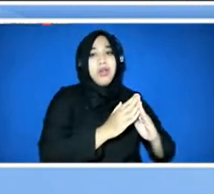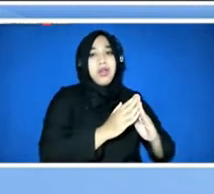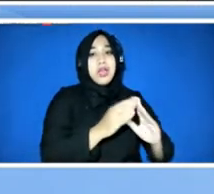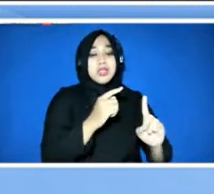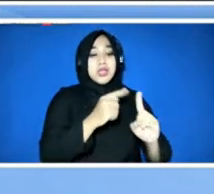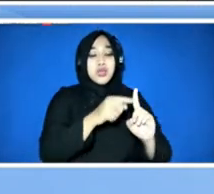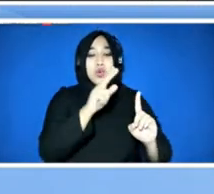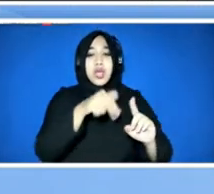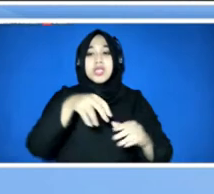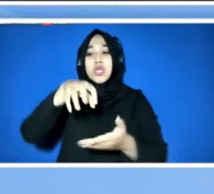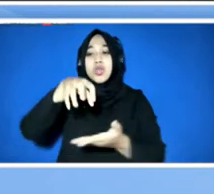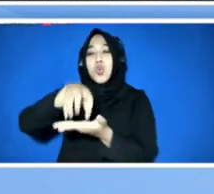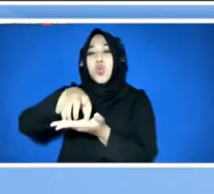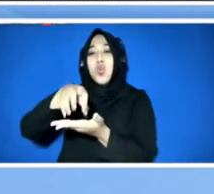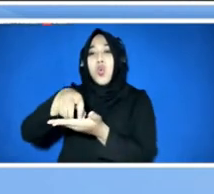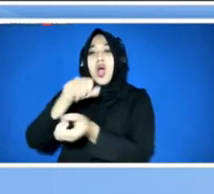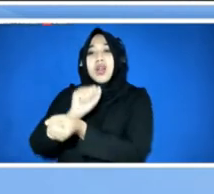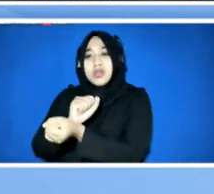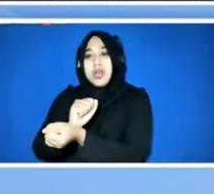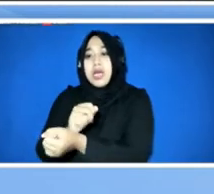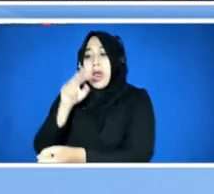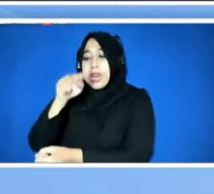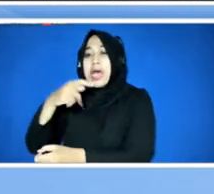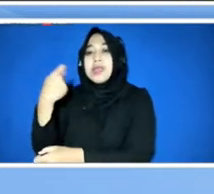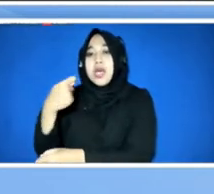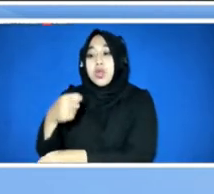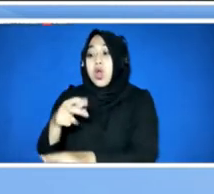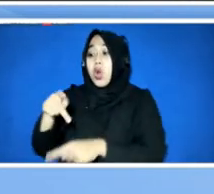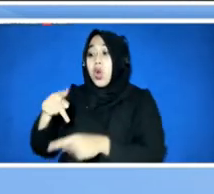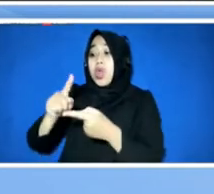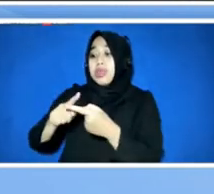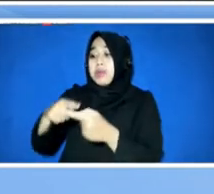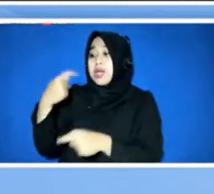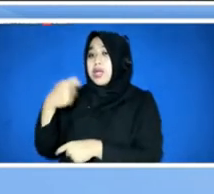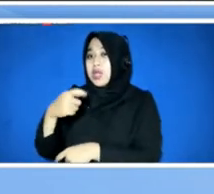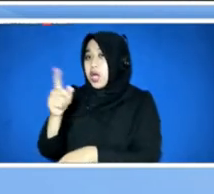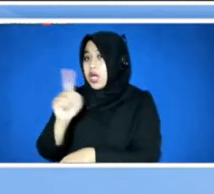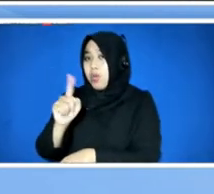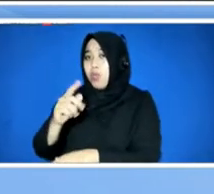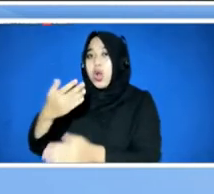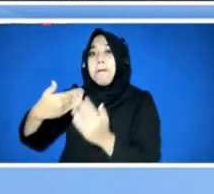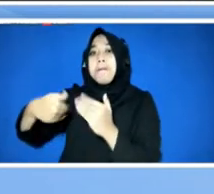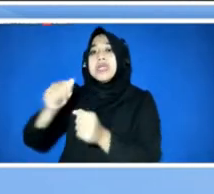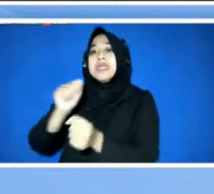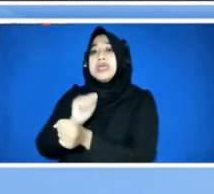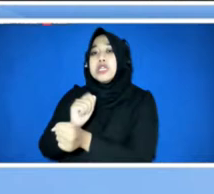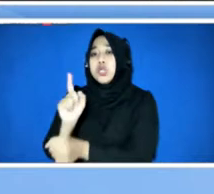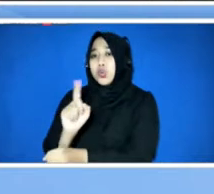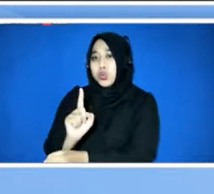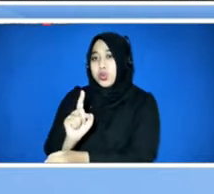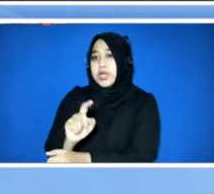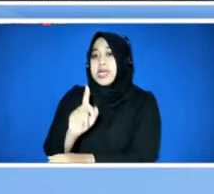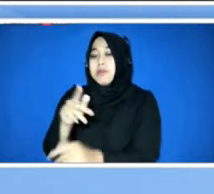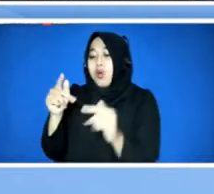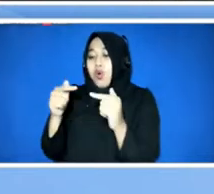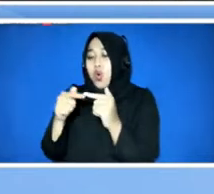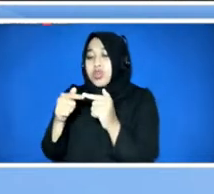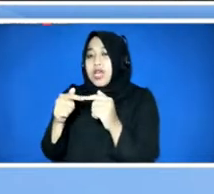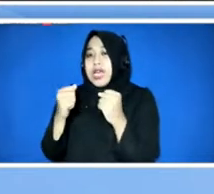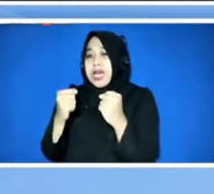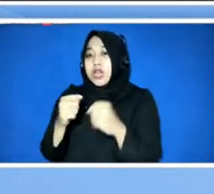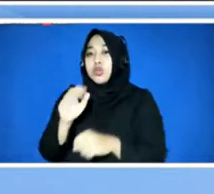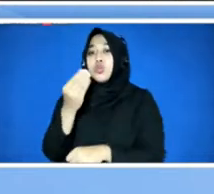seruangan, maka kita kejar kantornya. Kalau teman seruangannya itu juga nggak boleh dulu, karena kontaknya sangat erat. Tunggu